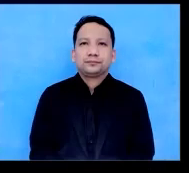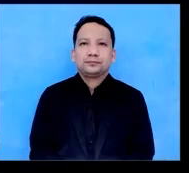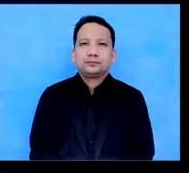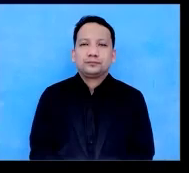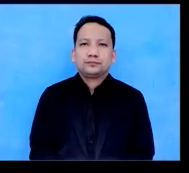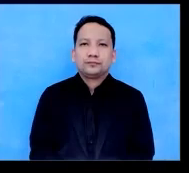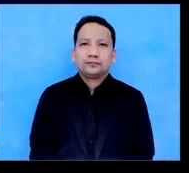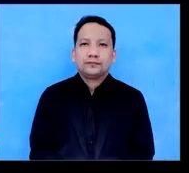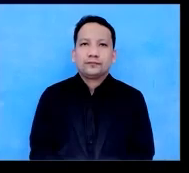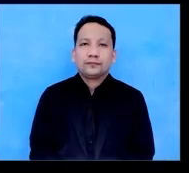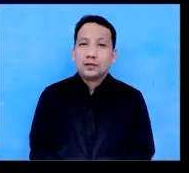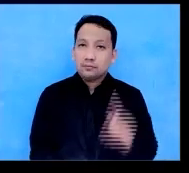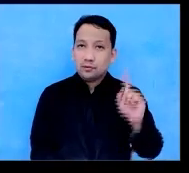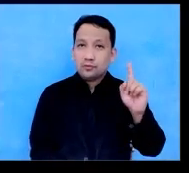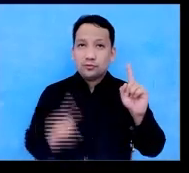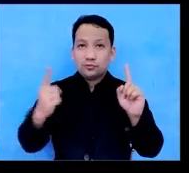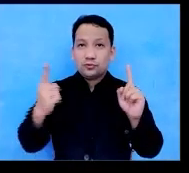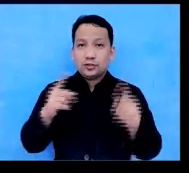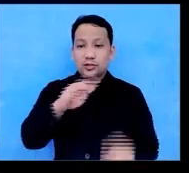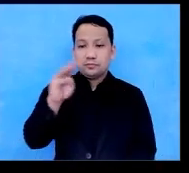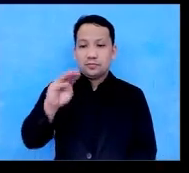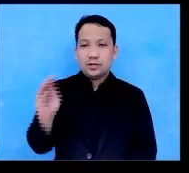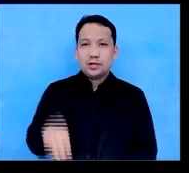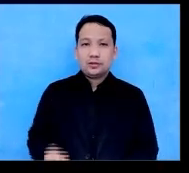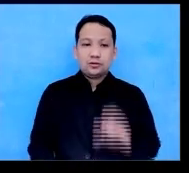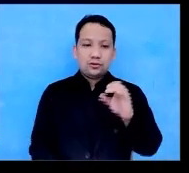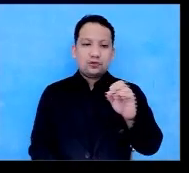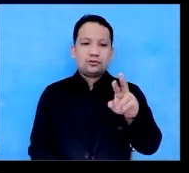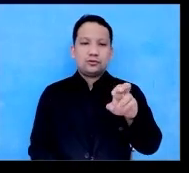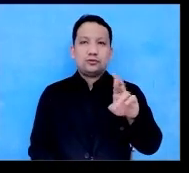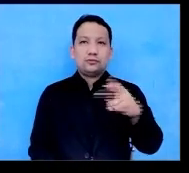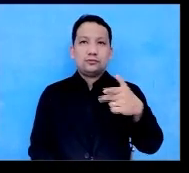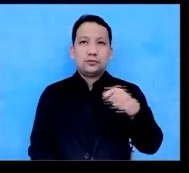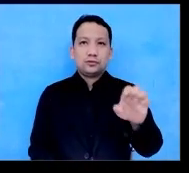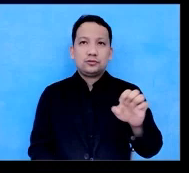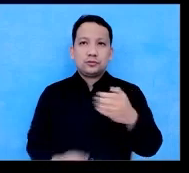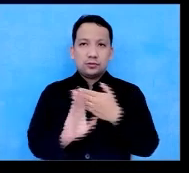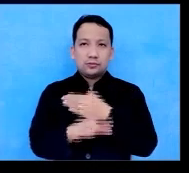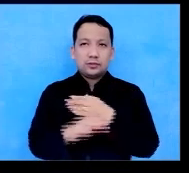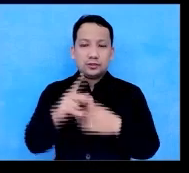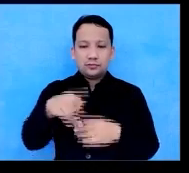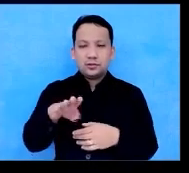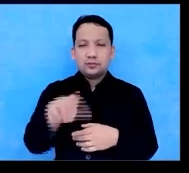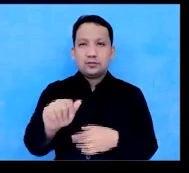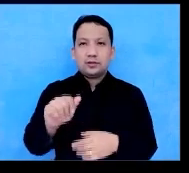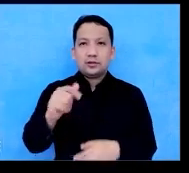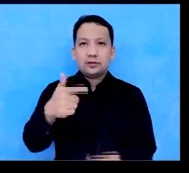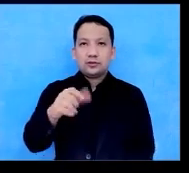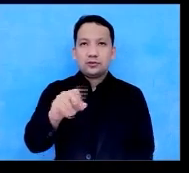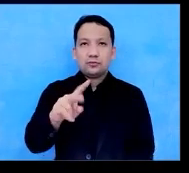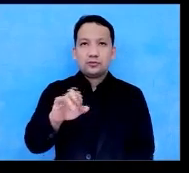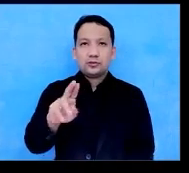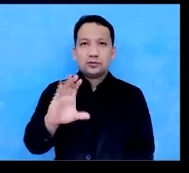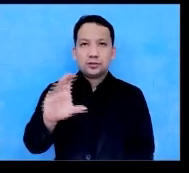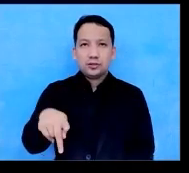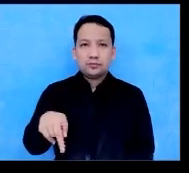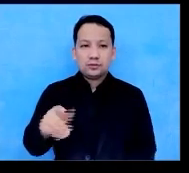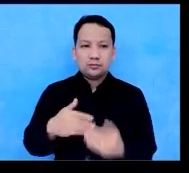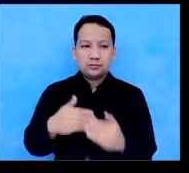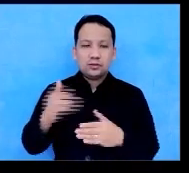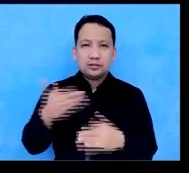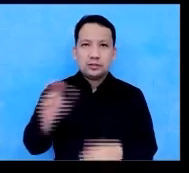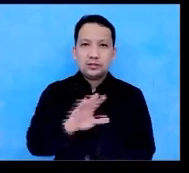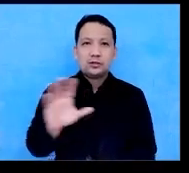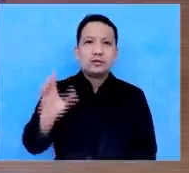Maitig isa ng panalo ang Meralco Bulls at Converge Fiber Xers sa pagbabalik ng PBA Governor's Cup. Nasa frontline ng balitang yan si